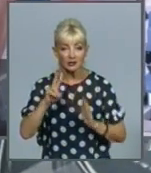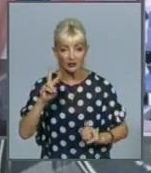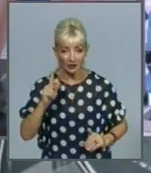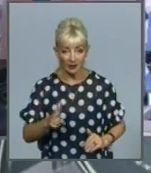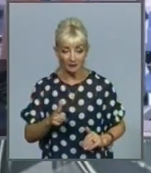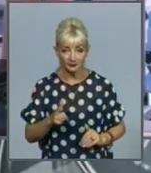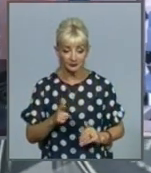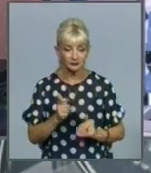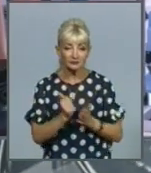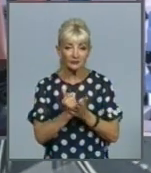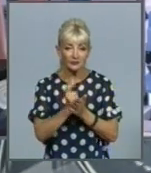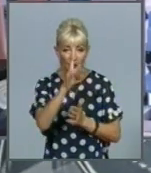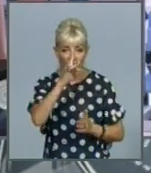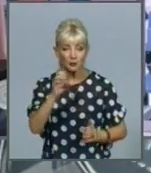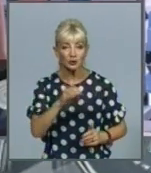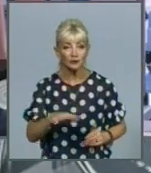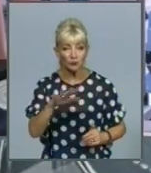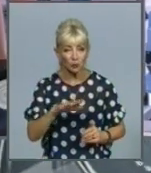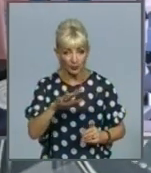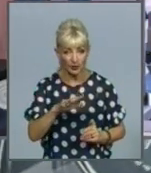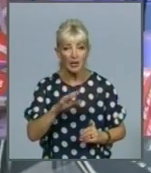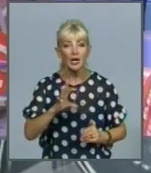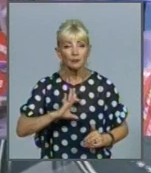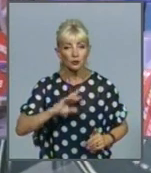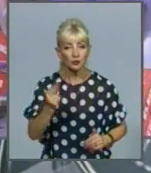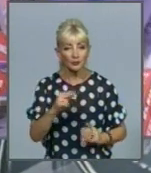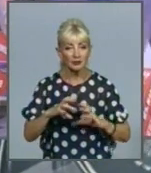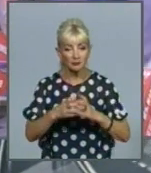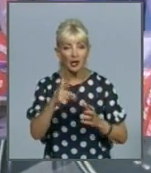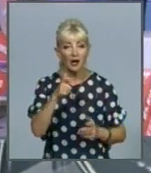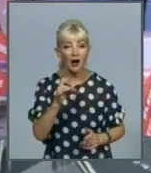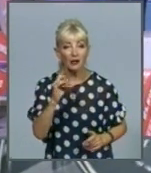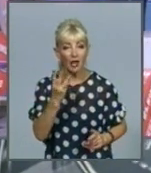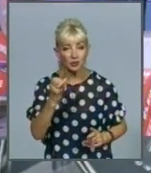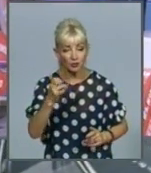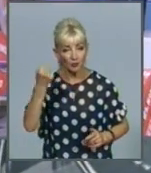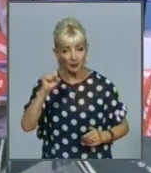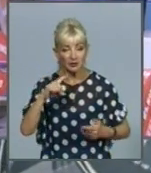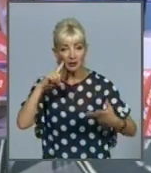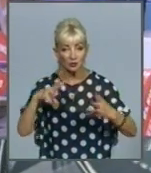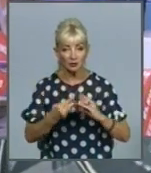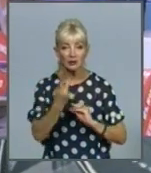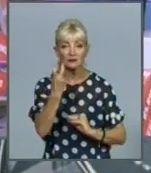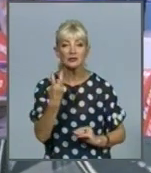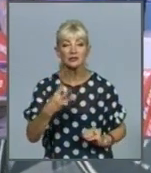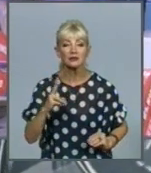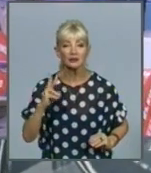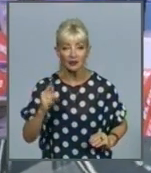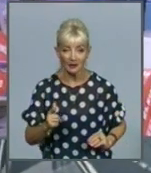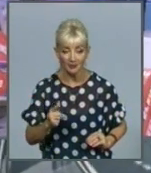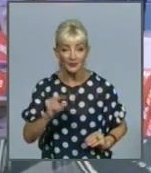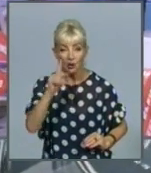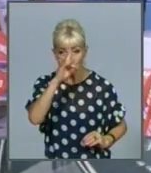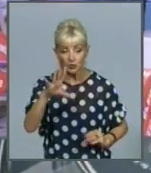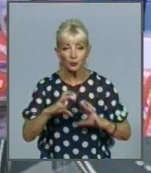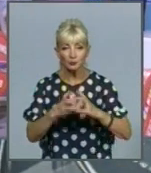килограммов. Неоднократный чемпион Европы, призер чемпионатов мира Игорь Гаращенко победил с результатом 230 килограмм. Чемпион